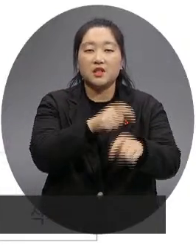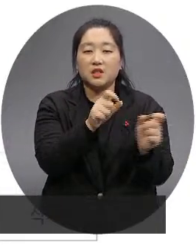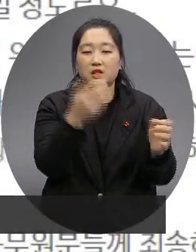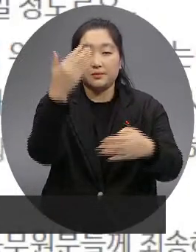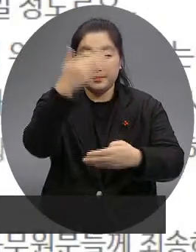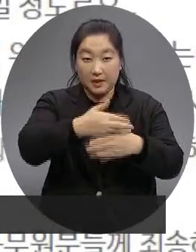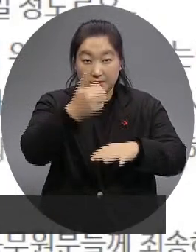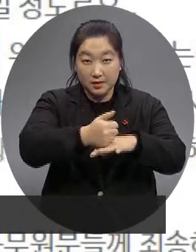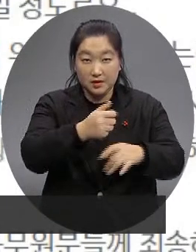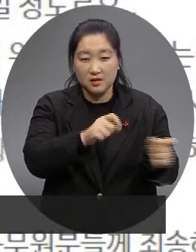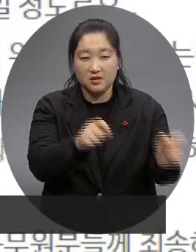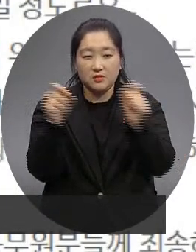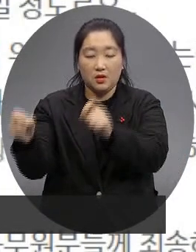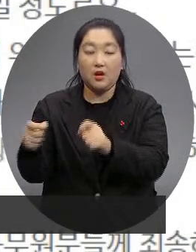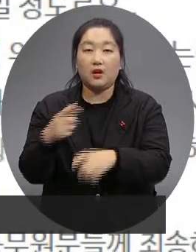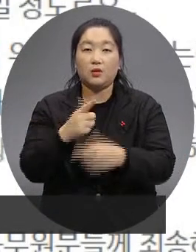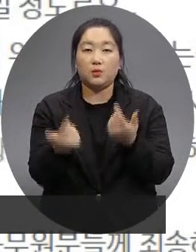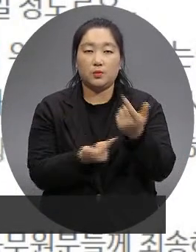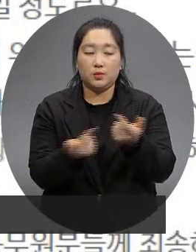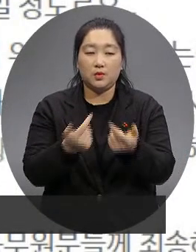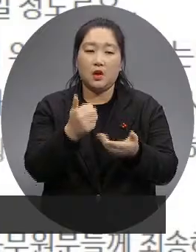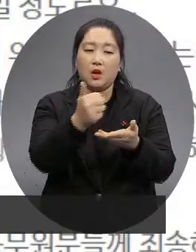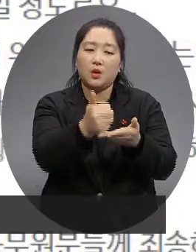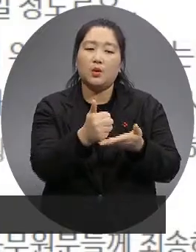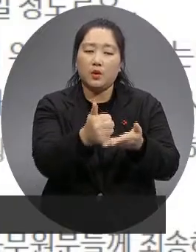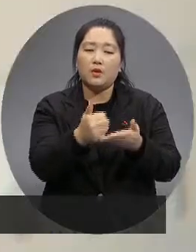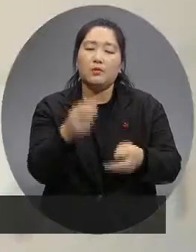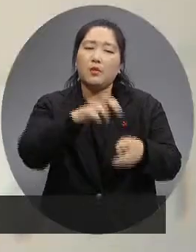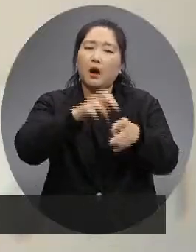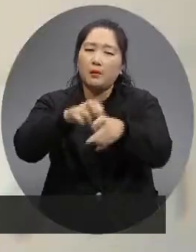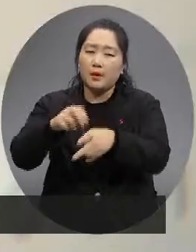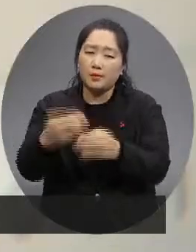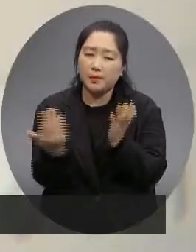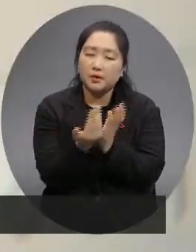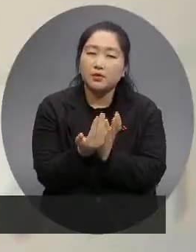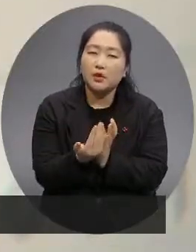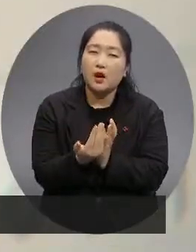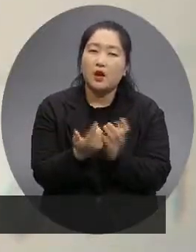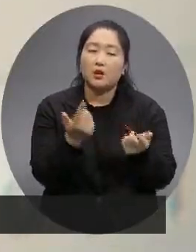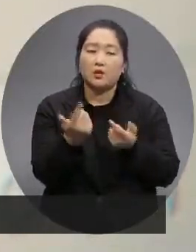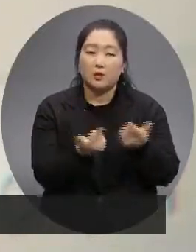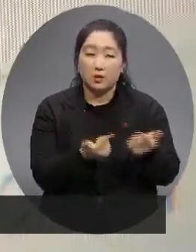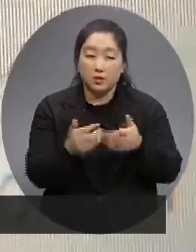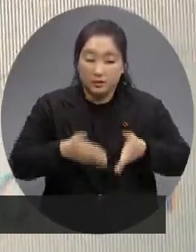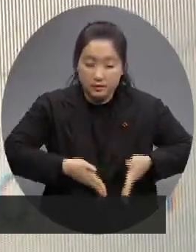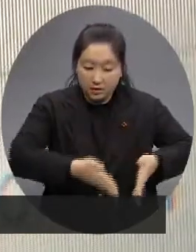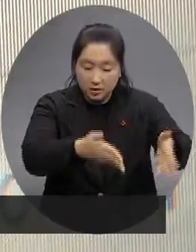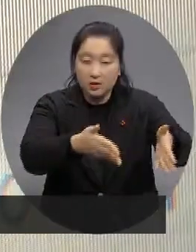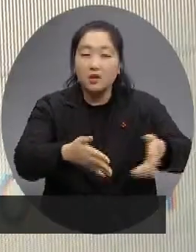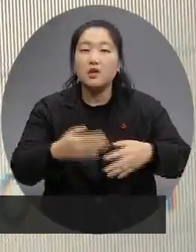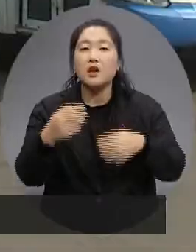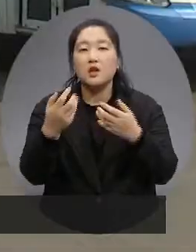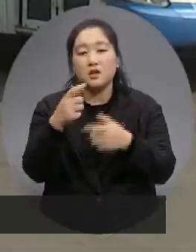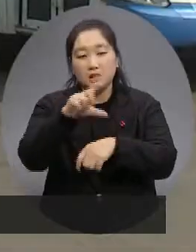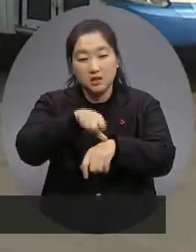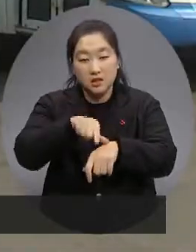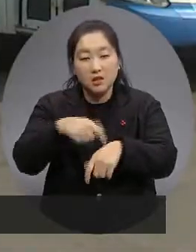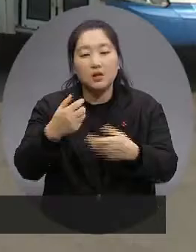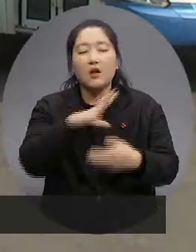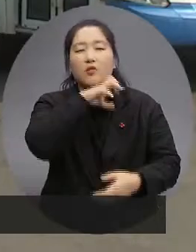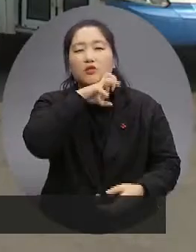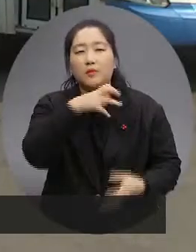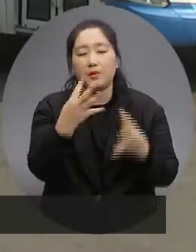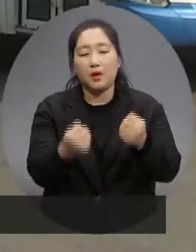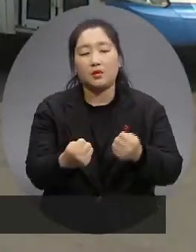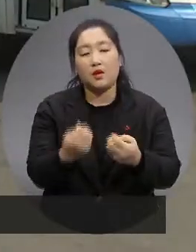달라거나 시간대를 조정해 승객 수요에 맞춰 달라는 등 노선과 배차에 대한 불만이 많습니다. 그러나